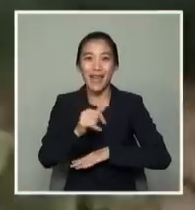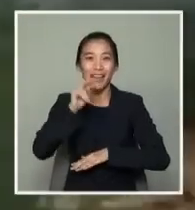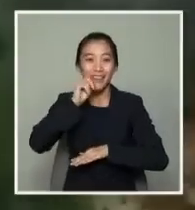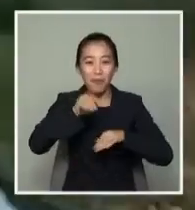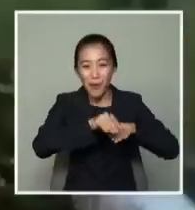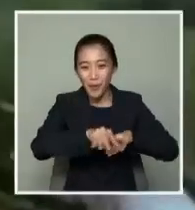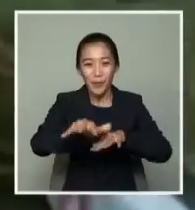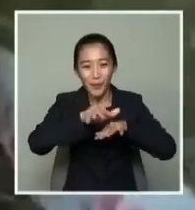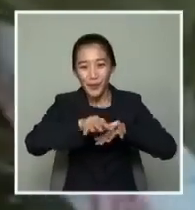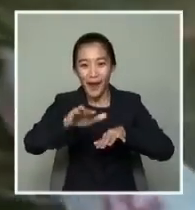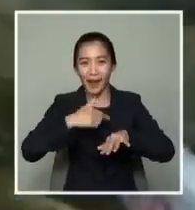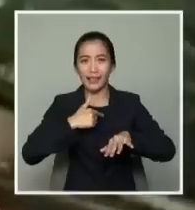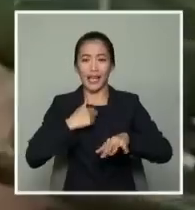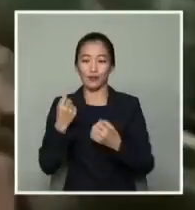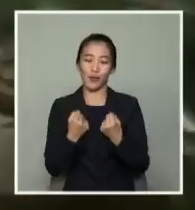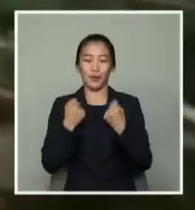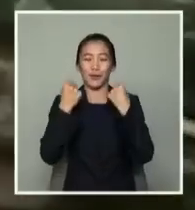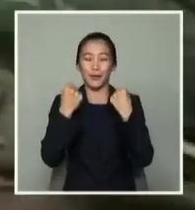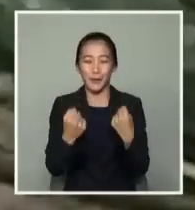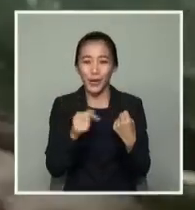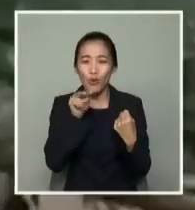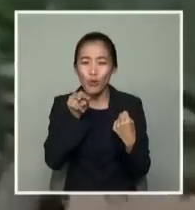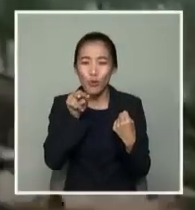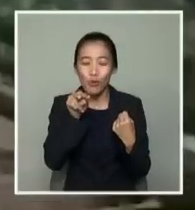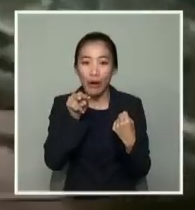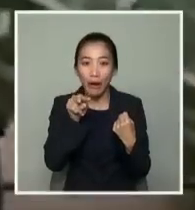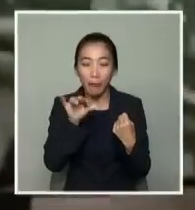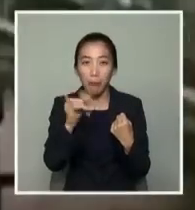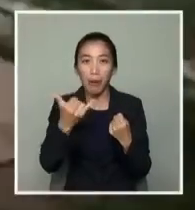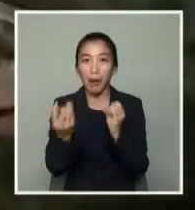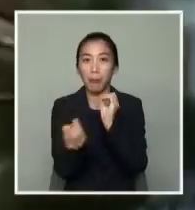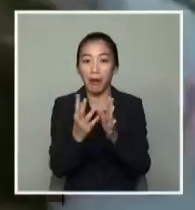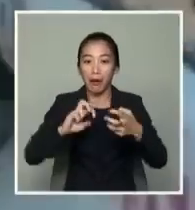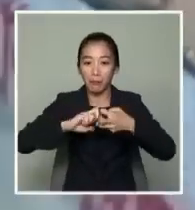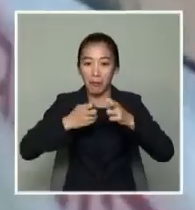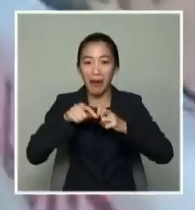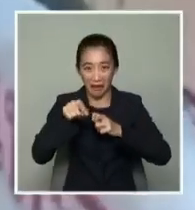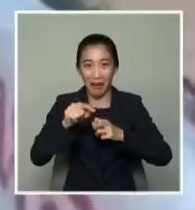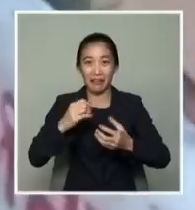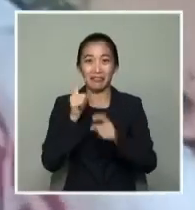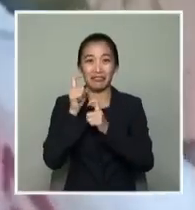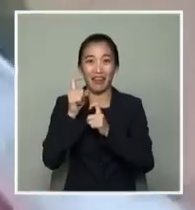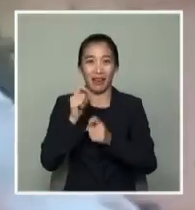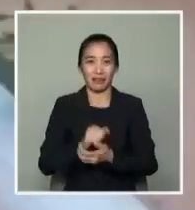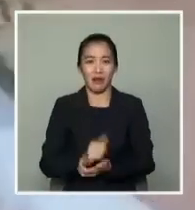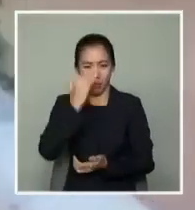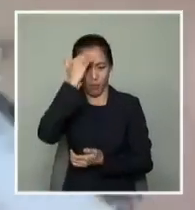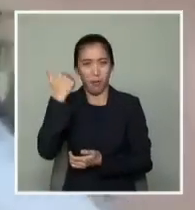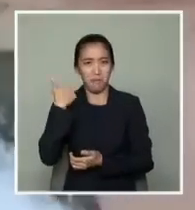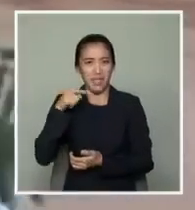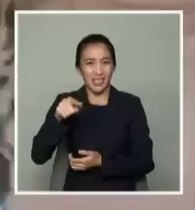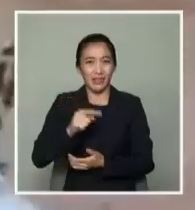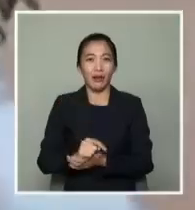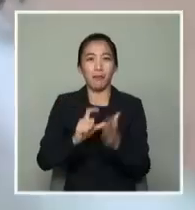ะพานเพราะอะไรเนี่ยคุณผู้ชมเห็นไหมคะภาพเป็นแบบนี้เลยกระแสน้ำพัดกอไม้ไผ่ไหลมาตามน้ำ